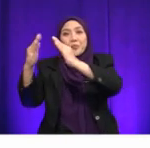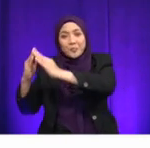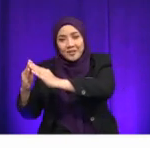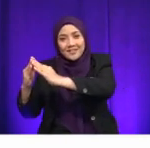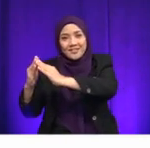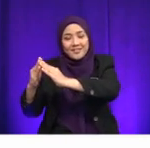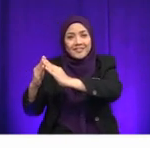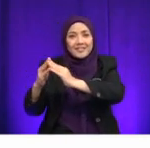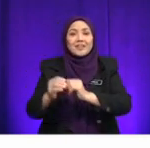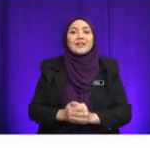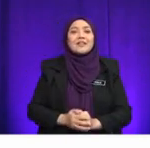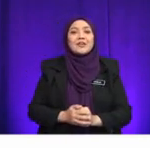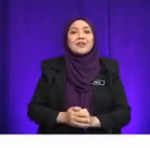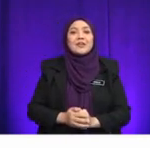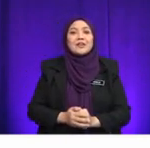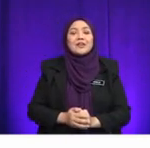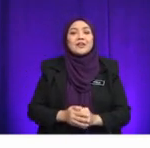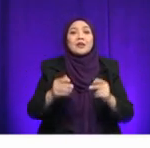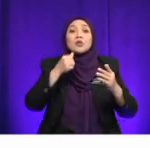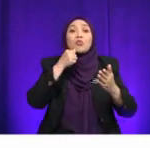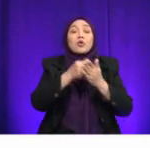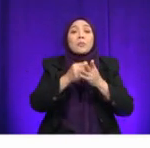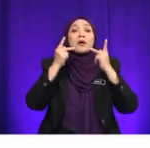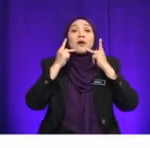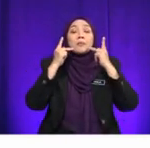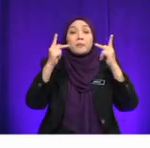Akbar utusan sarawa Oke Aisyah